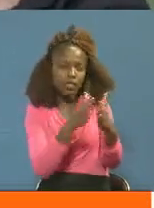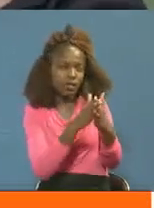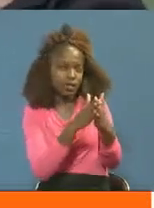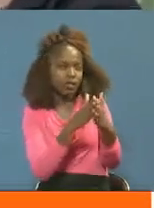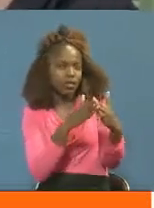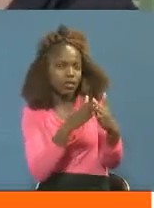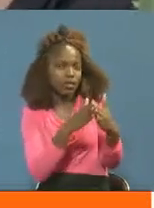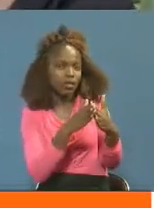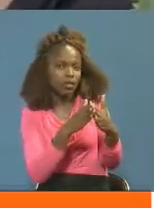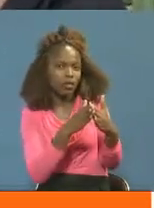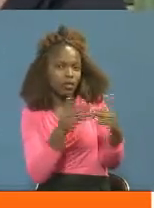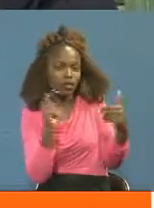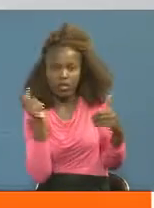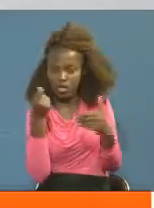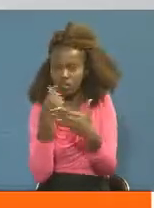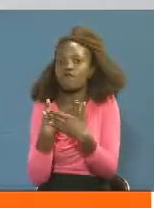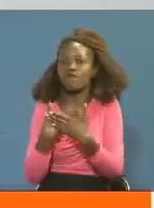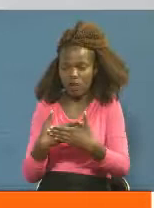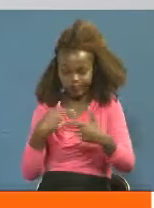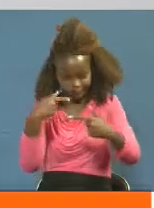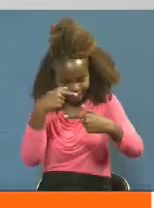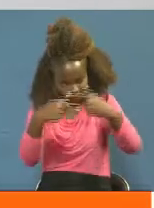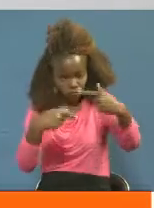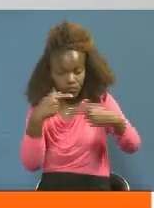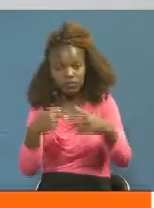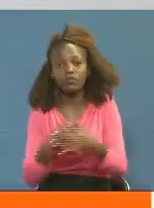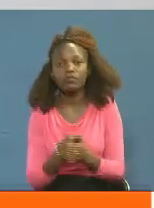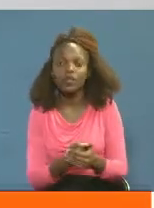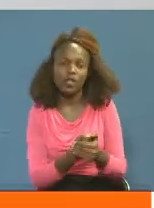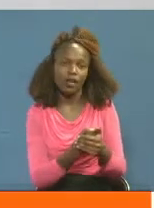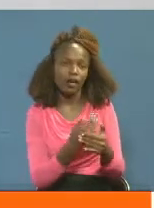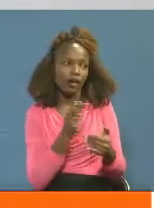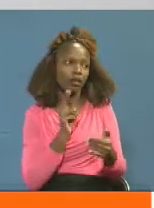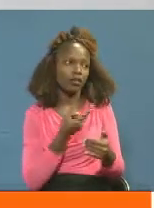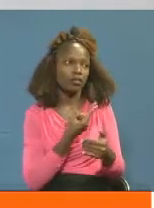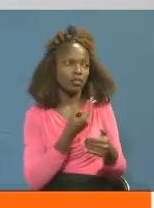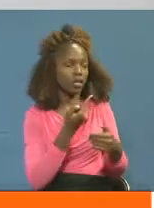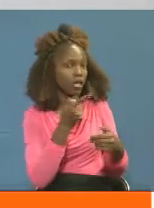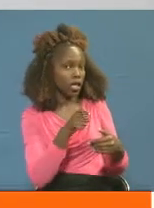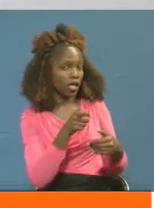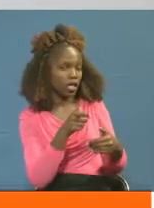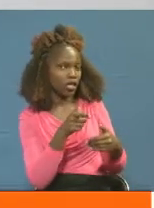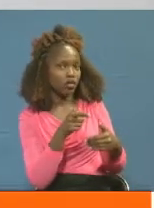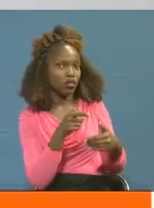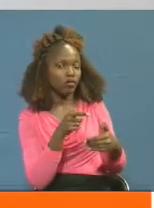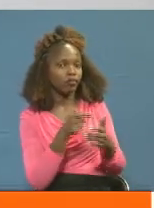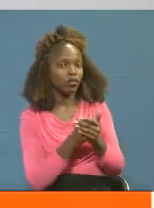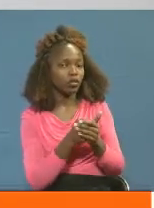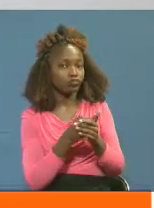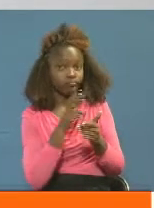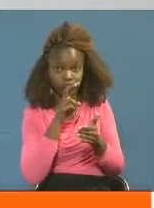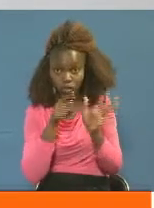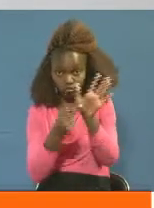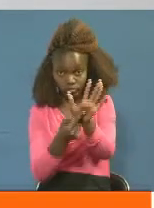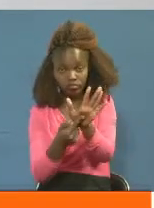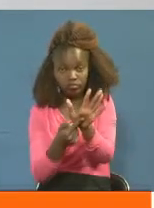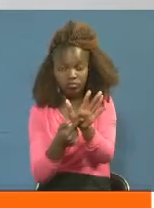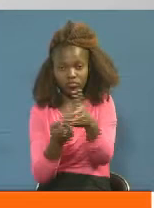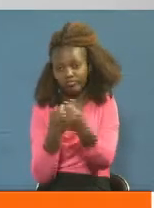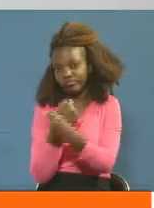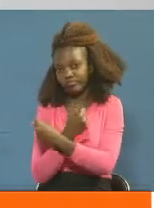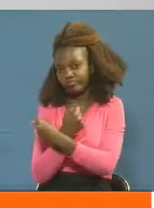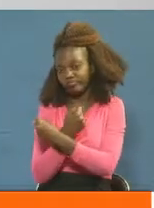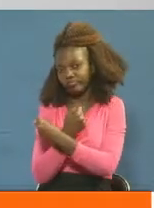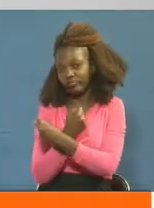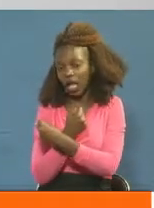wandani hadi siku za usoni. Na sisi tuko hapa kuonesha solidarity yetu na wenzetu